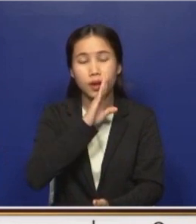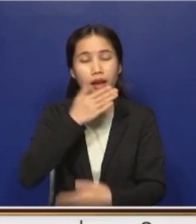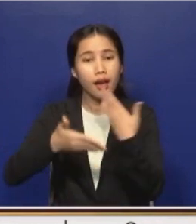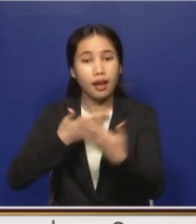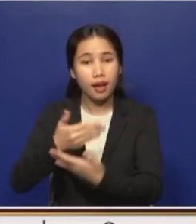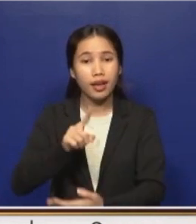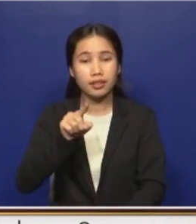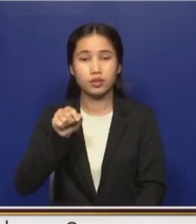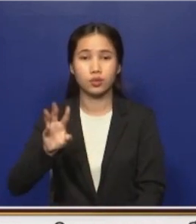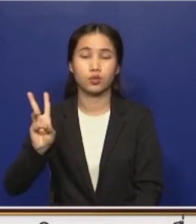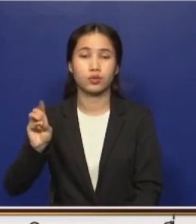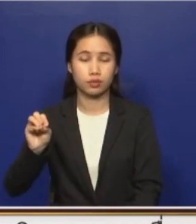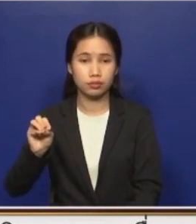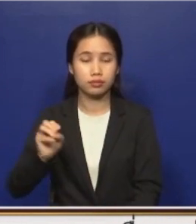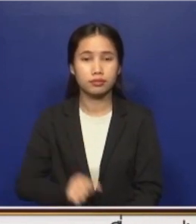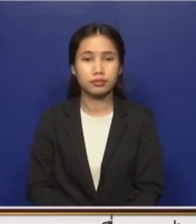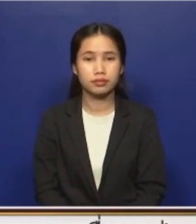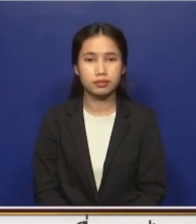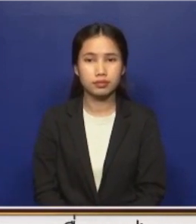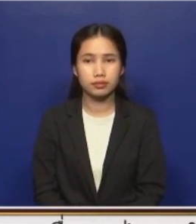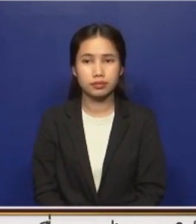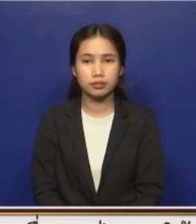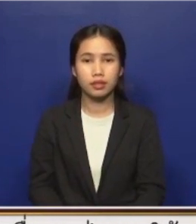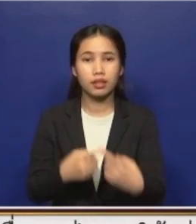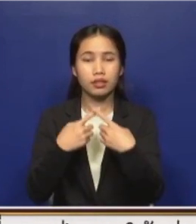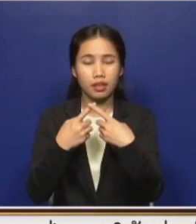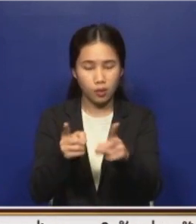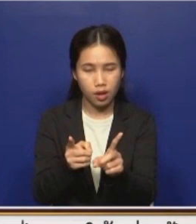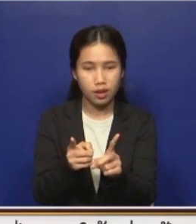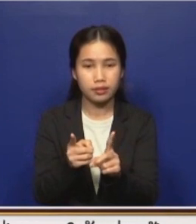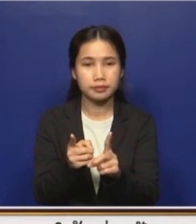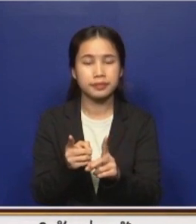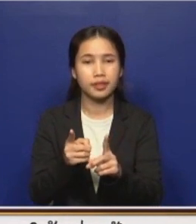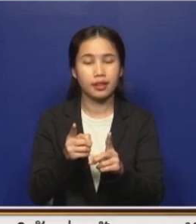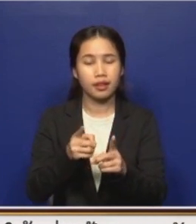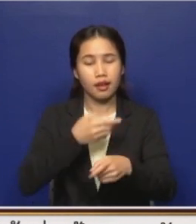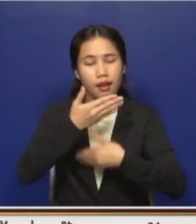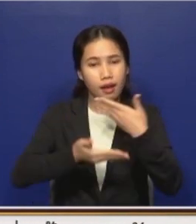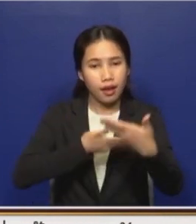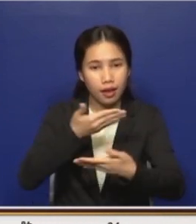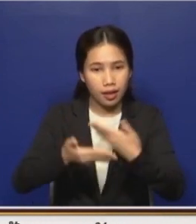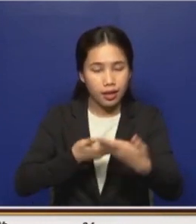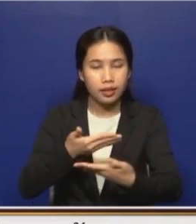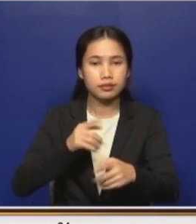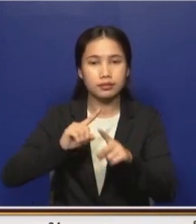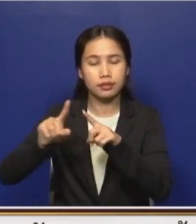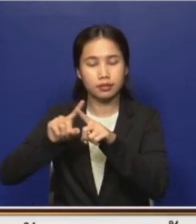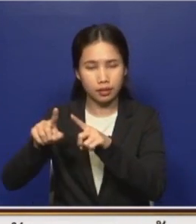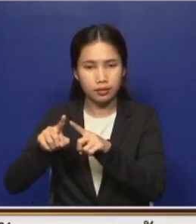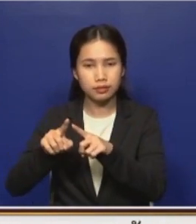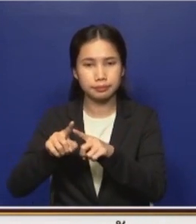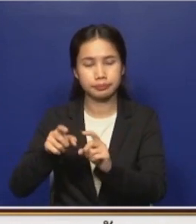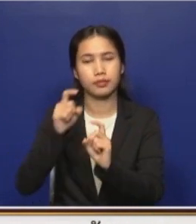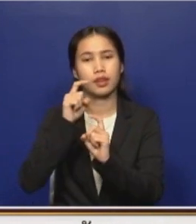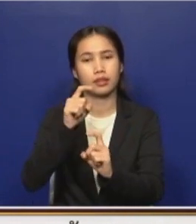ฮะตรงนี้คงจะพอบอกอะไรได้บางอย่างนะฮะผมขอไปดูแผ่นต่อไปครับ